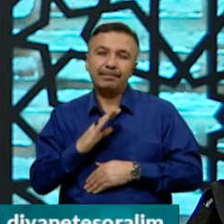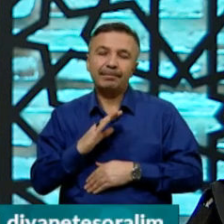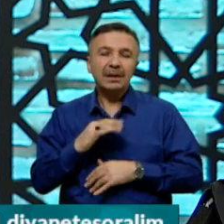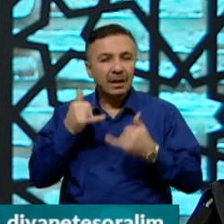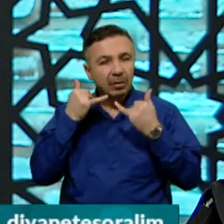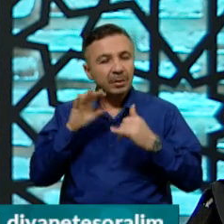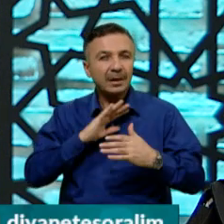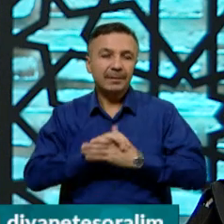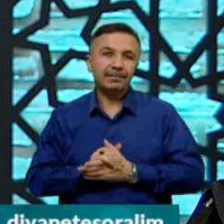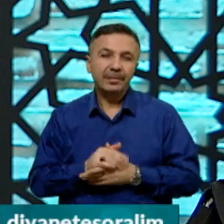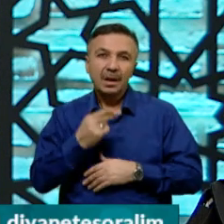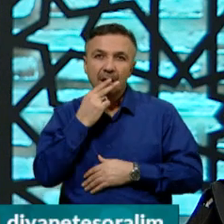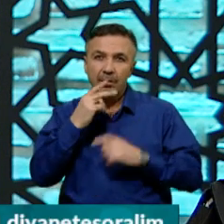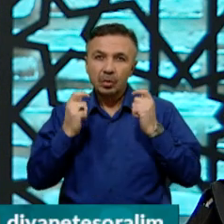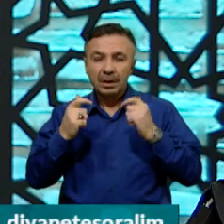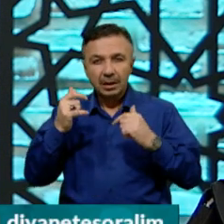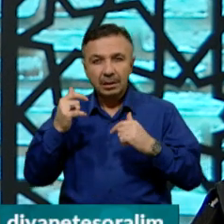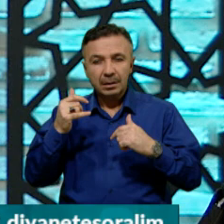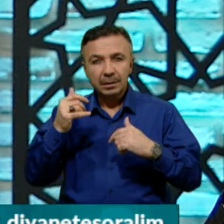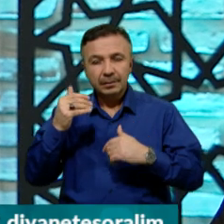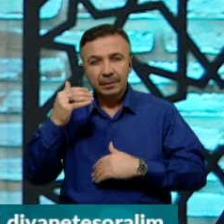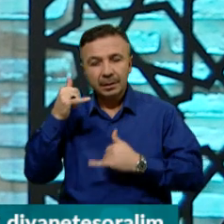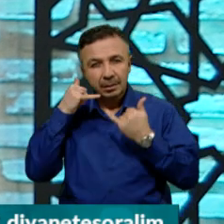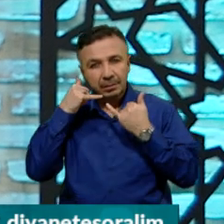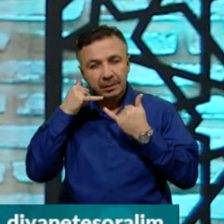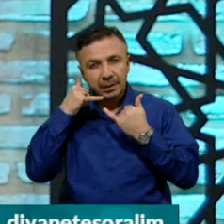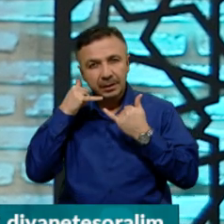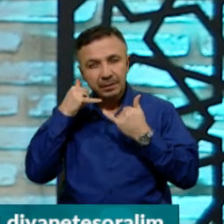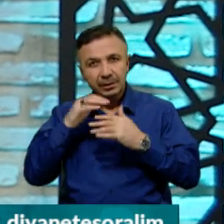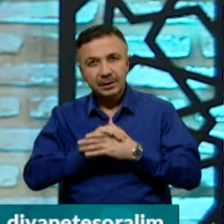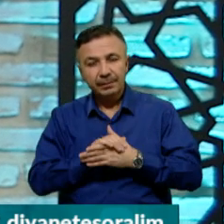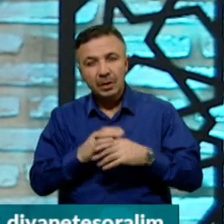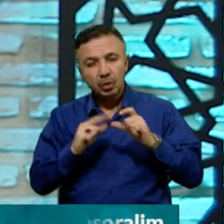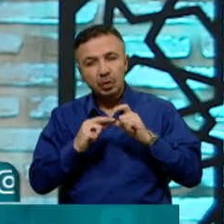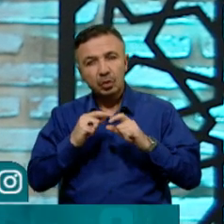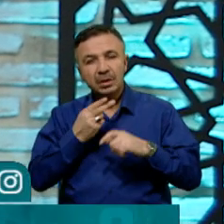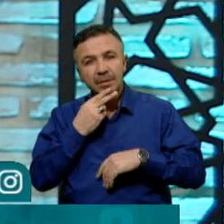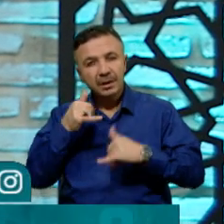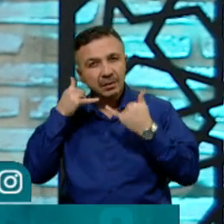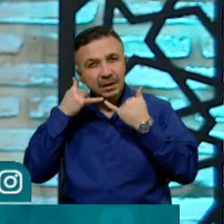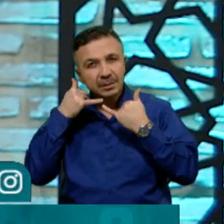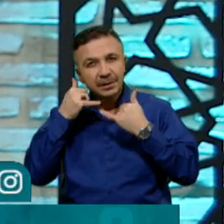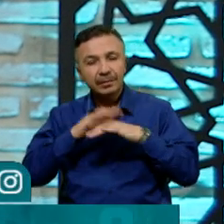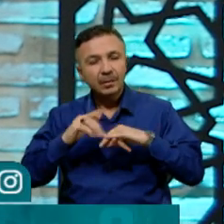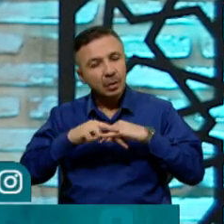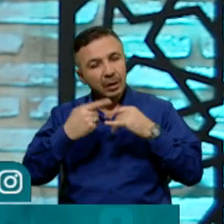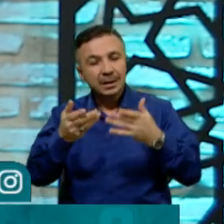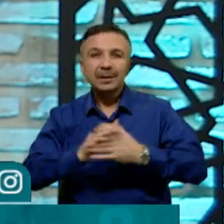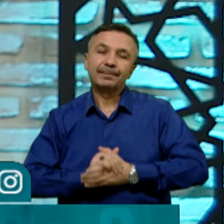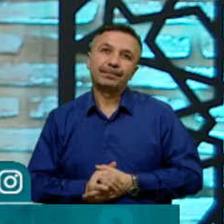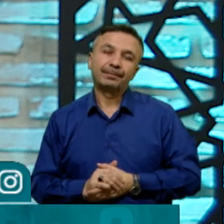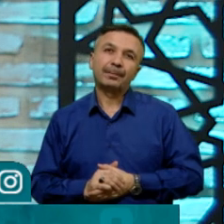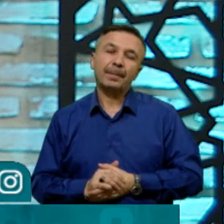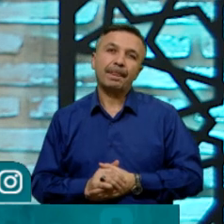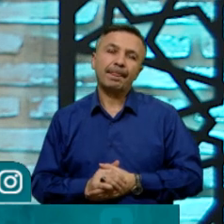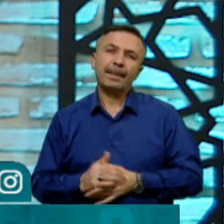yüksek müsaadelerinize Samsuna gidelim Sündüz Hanım telefon attığımız daymış hoşgeldiniz bu Alo Buyur